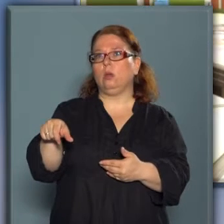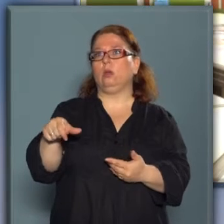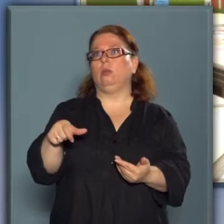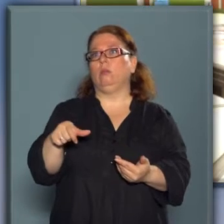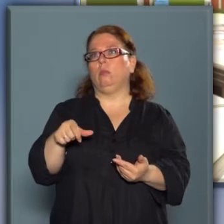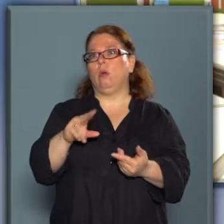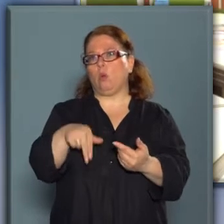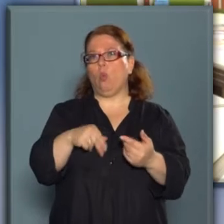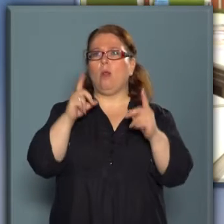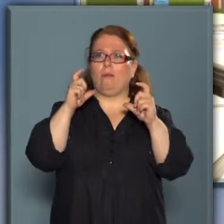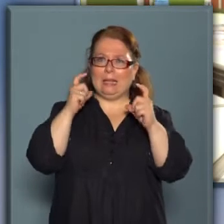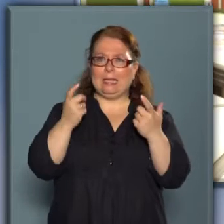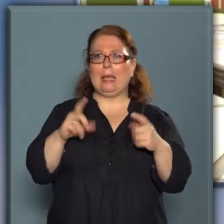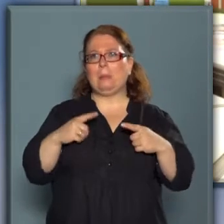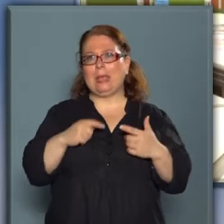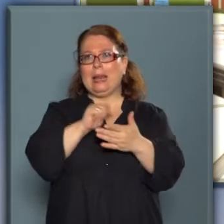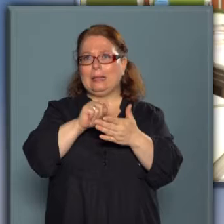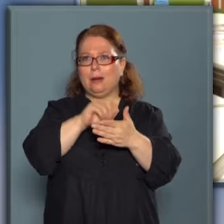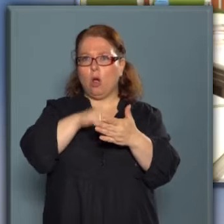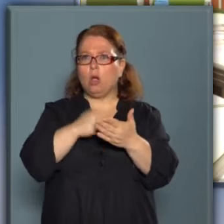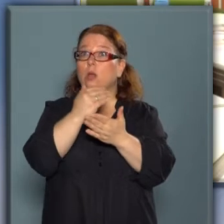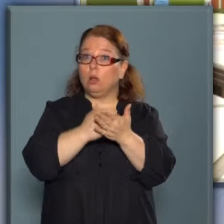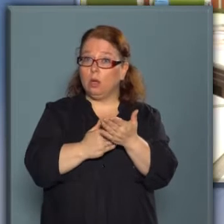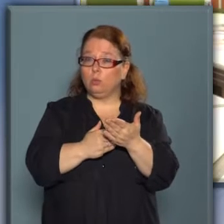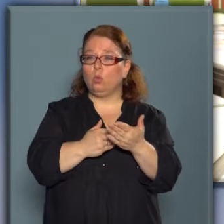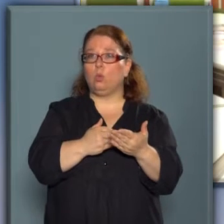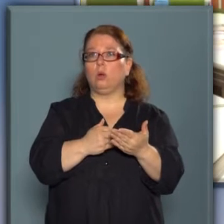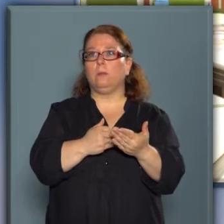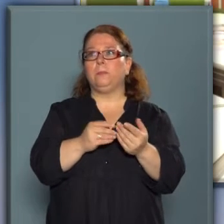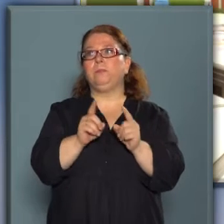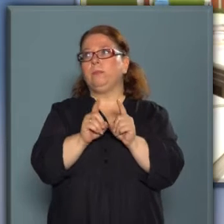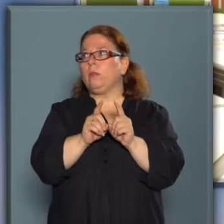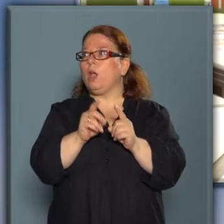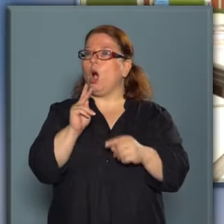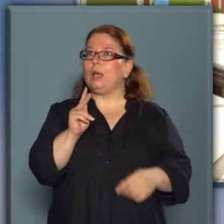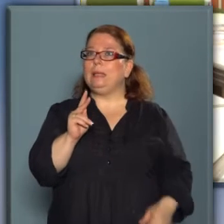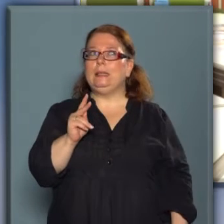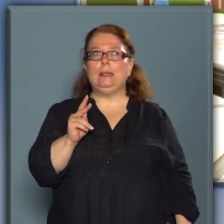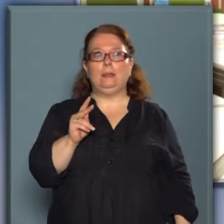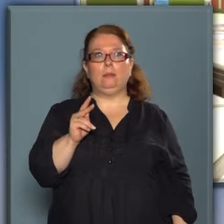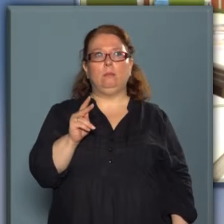vettekkel, fényképpel, életrajzi adatokkal, olyanokkal is, akik